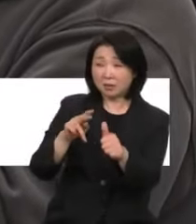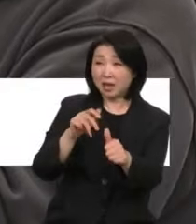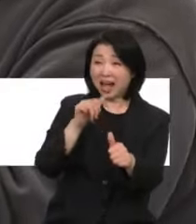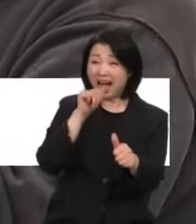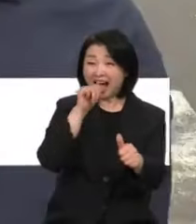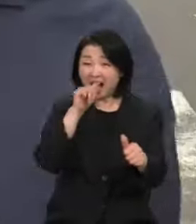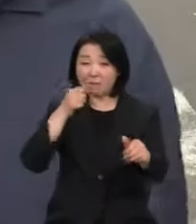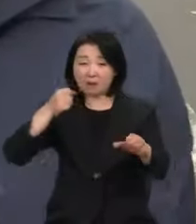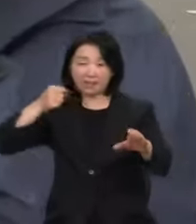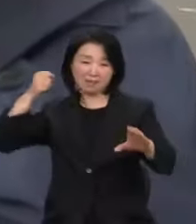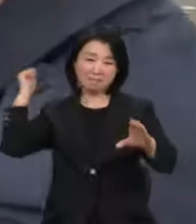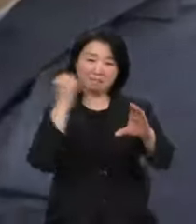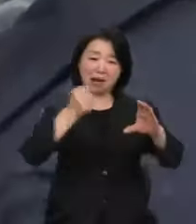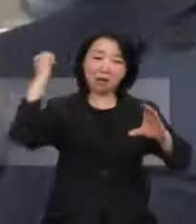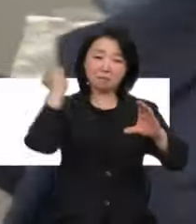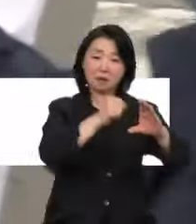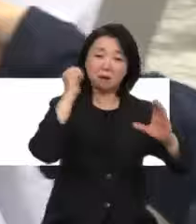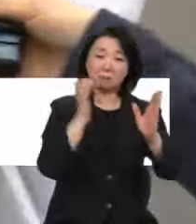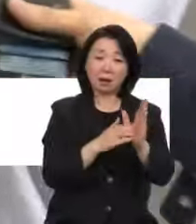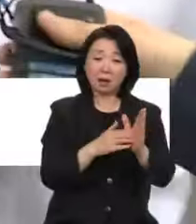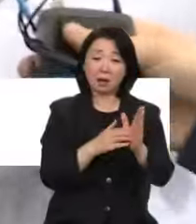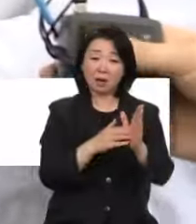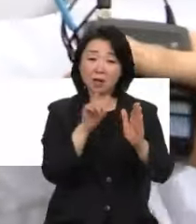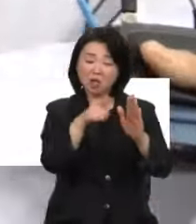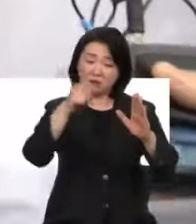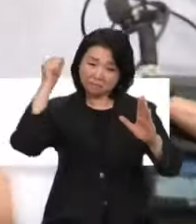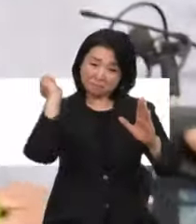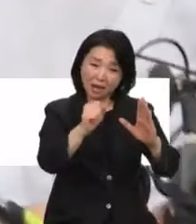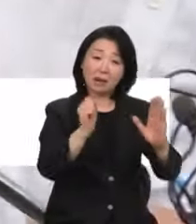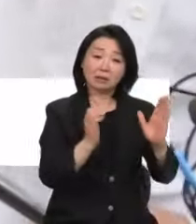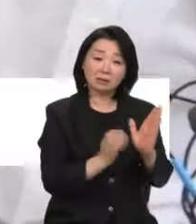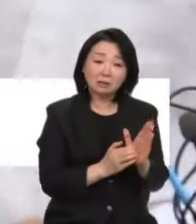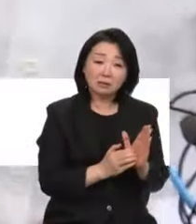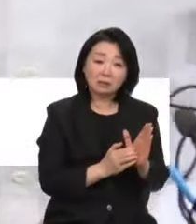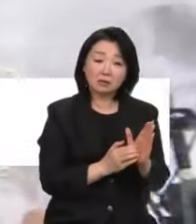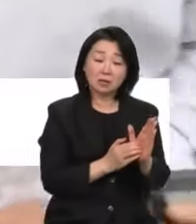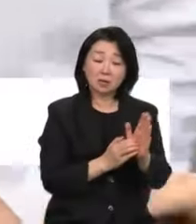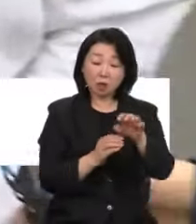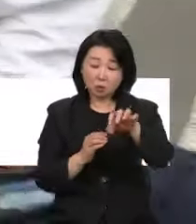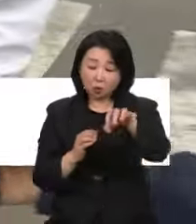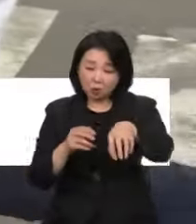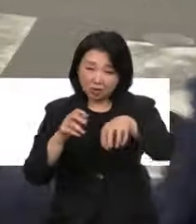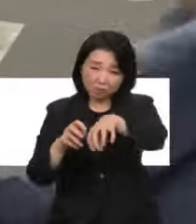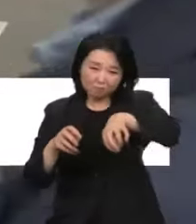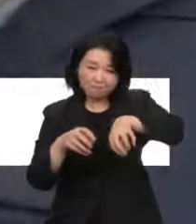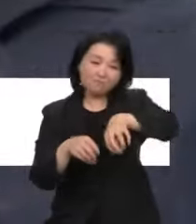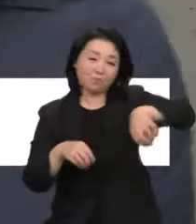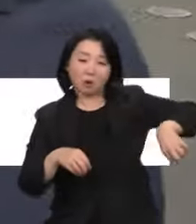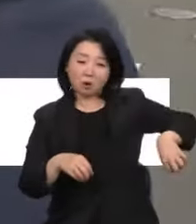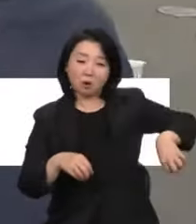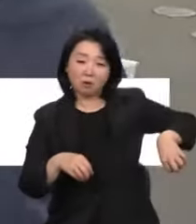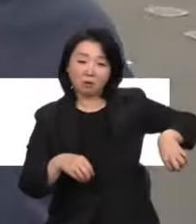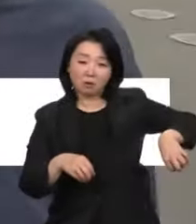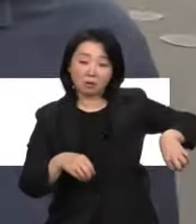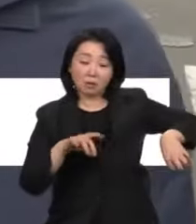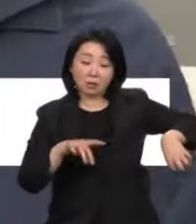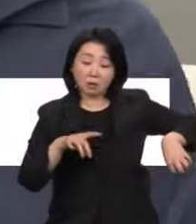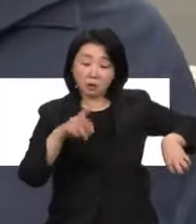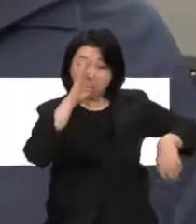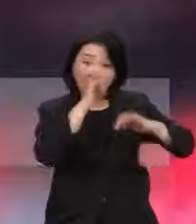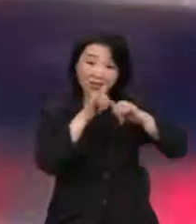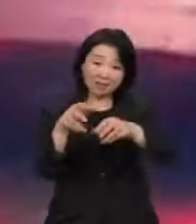와갖고 망치로 이제 후면을 가격을 해서 이제 손을 넣어서 이제 차문을 열었고요. 그다음에 차문을 열고 환자를